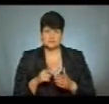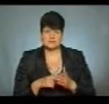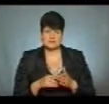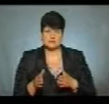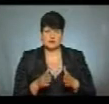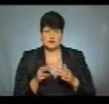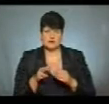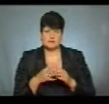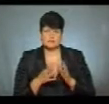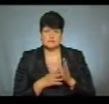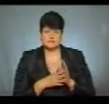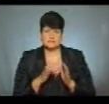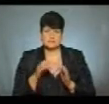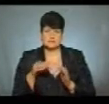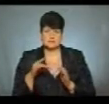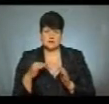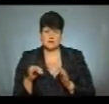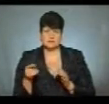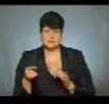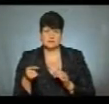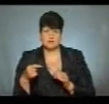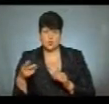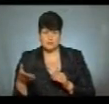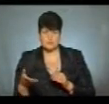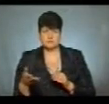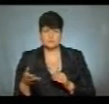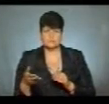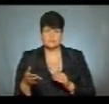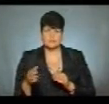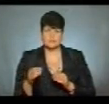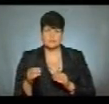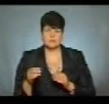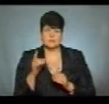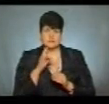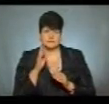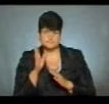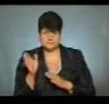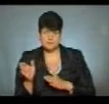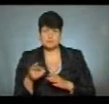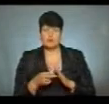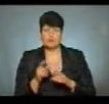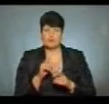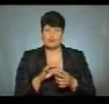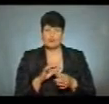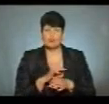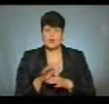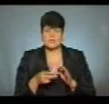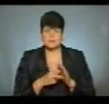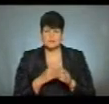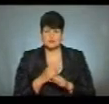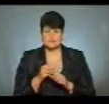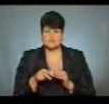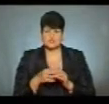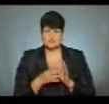дорога М-12 3 Тернопіль-Ківрат-Знам'янка. Ми в проєкті планів робіт на 2019 рік,